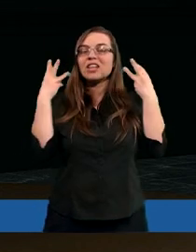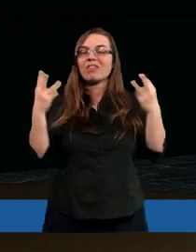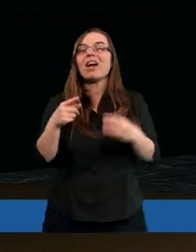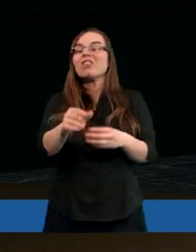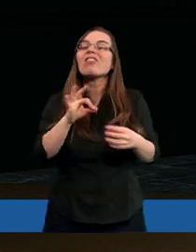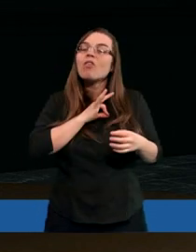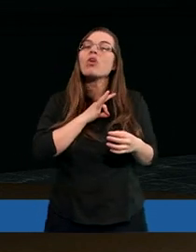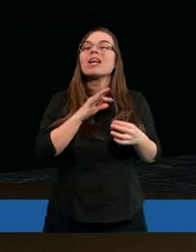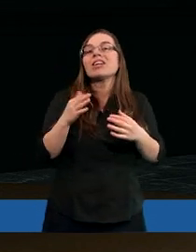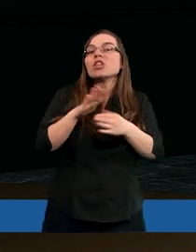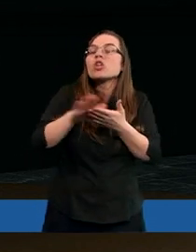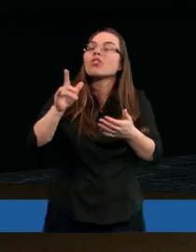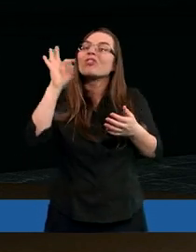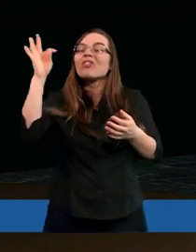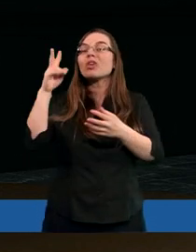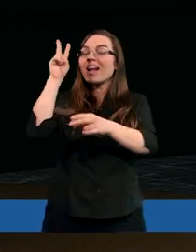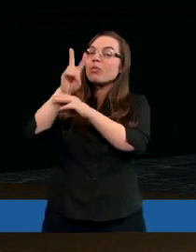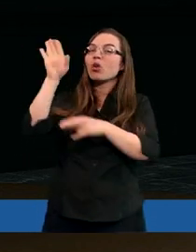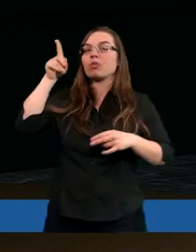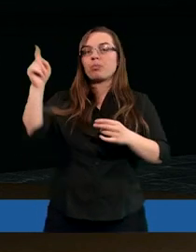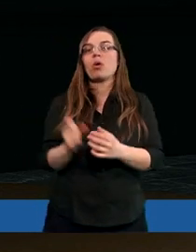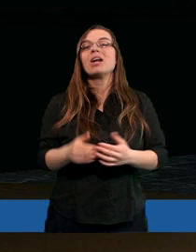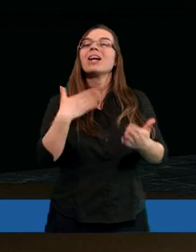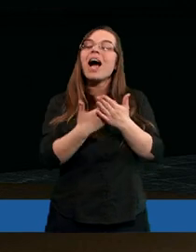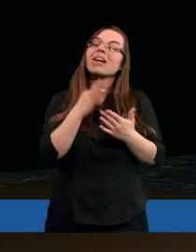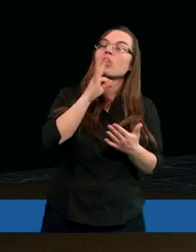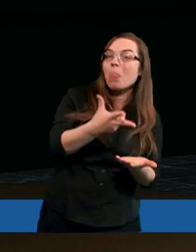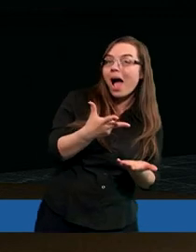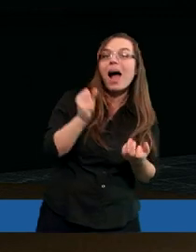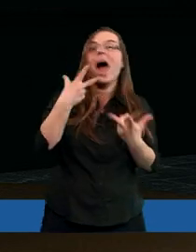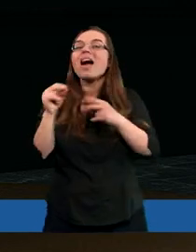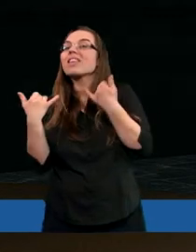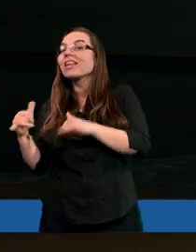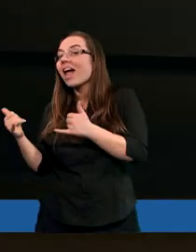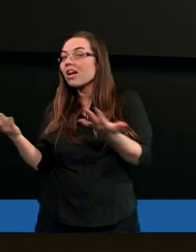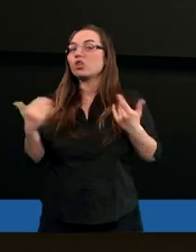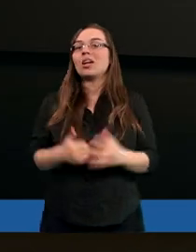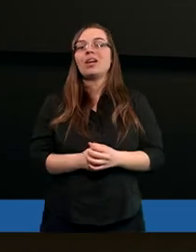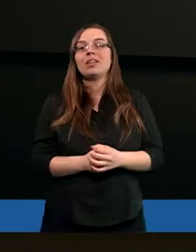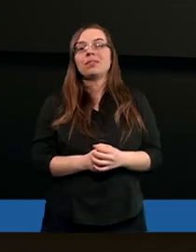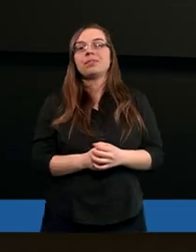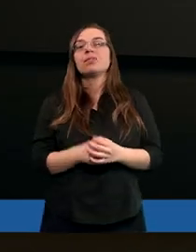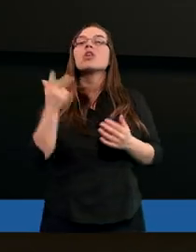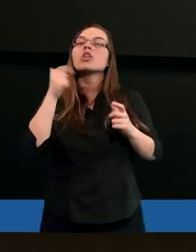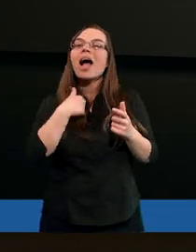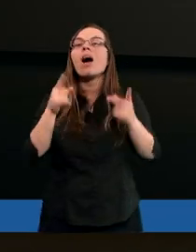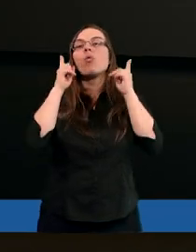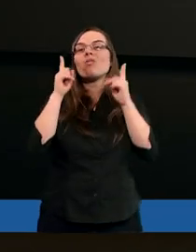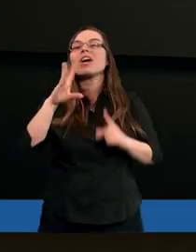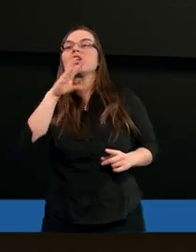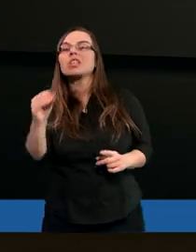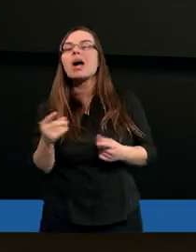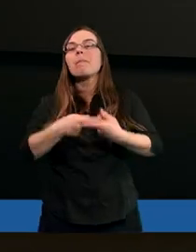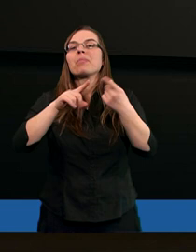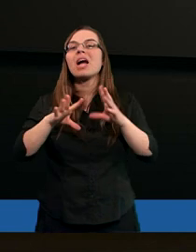swojej grzeszności. To też tak zastanawiałem się, dlaczego tak, a nie inaczej? Co o świadczy? No uważam, że